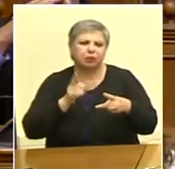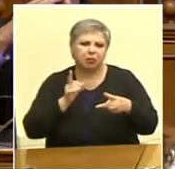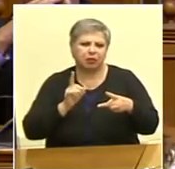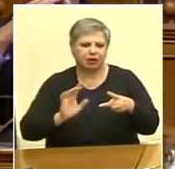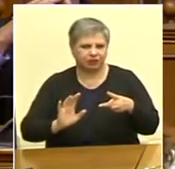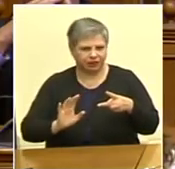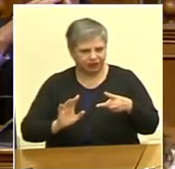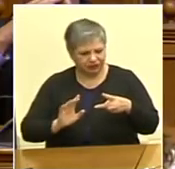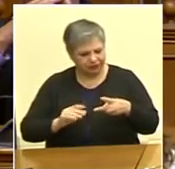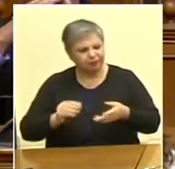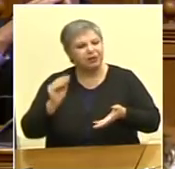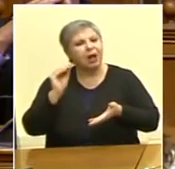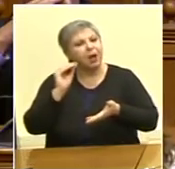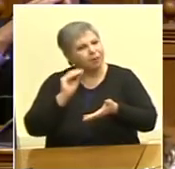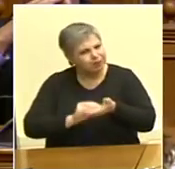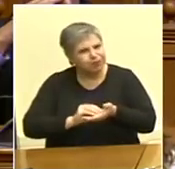Μιλήσατε για άλλη μια φορά εδώ